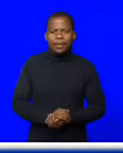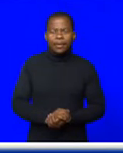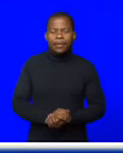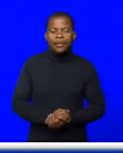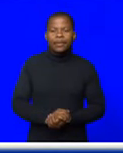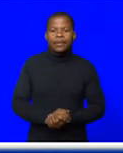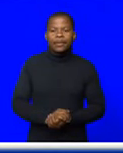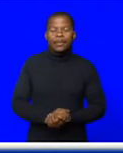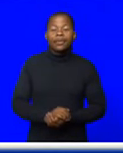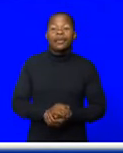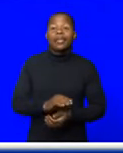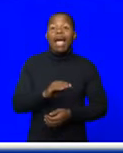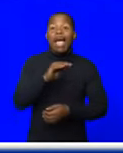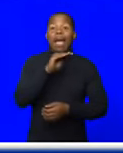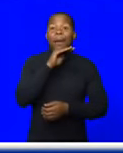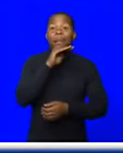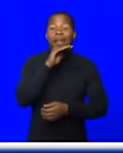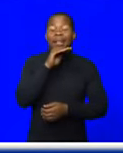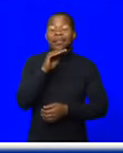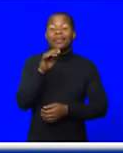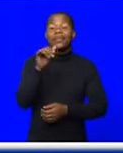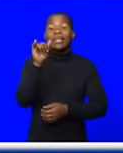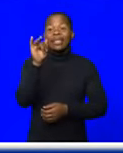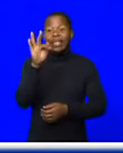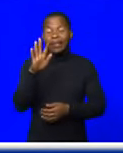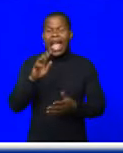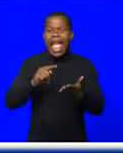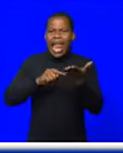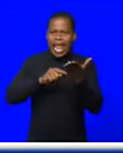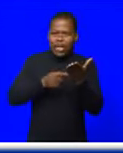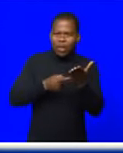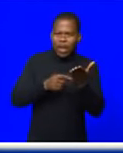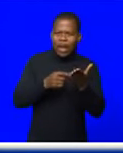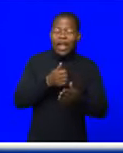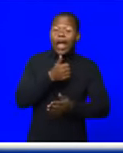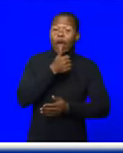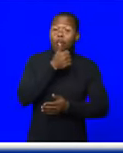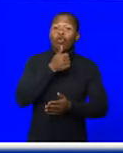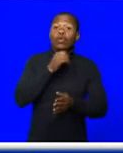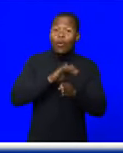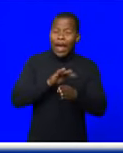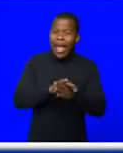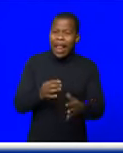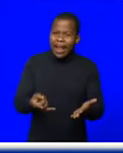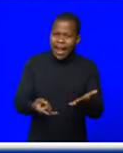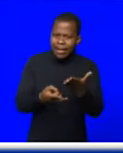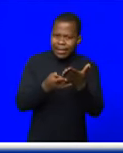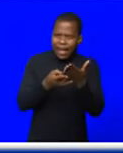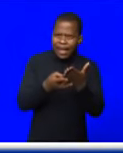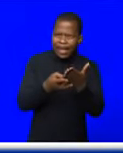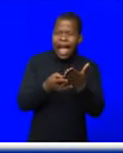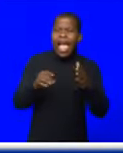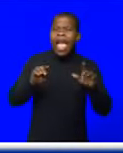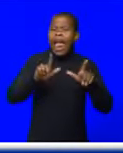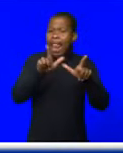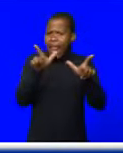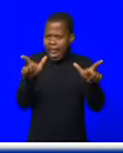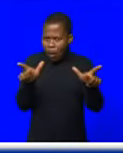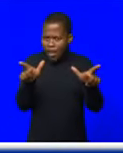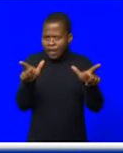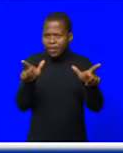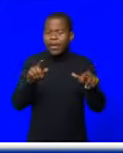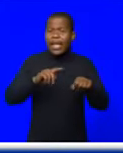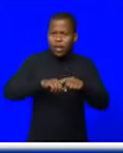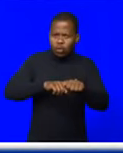nasingatanzisa sitihlatiye tingasisita kugcina kanye nekonga tilwimi lokhanza